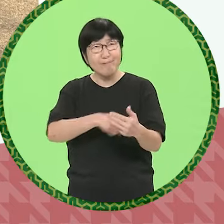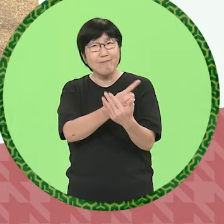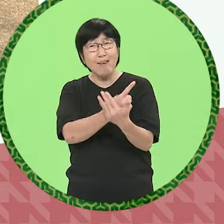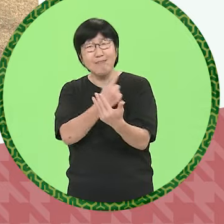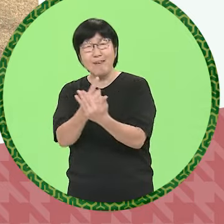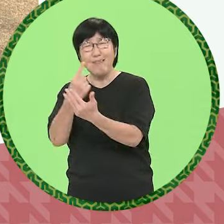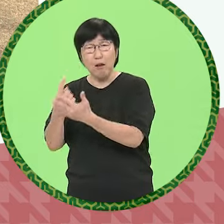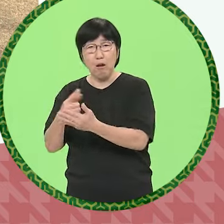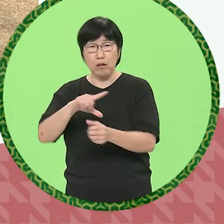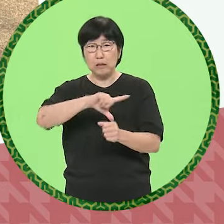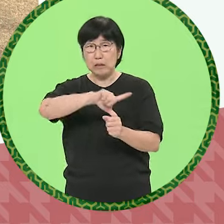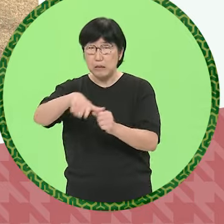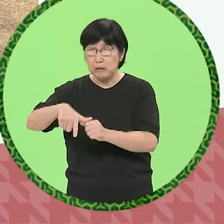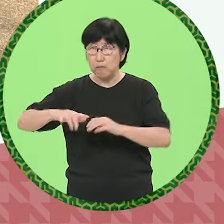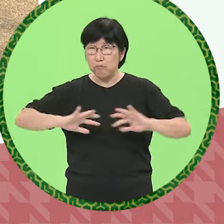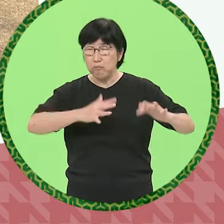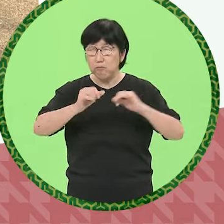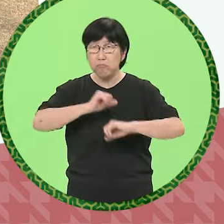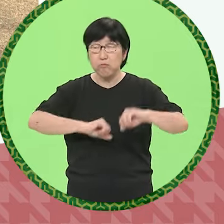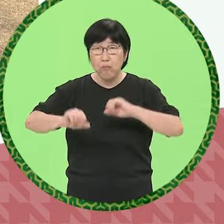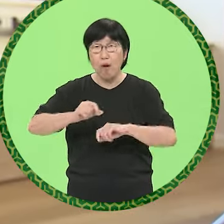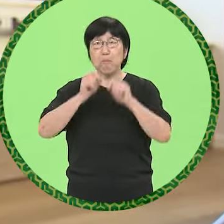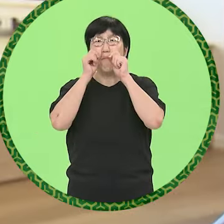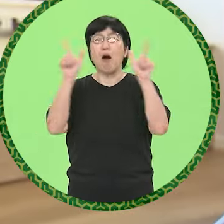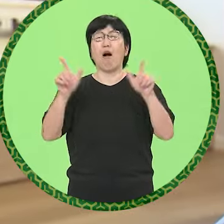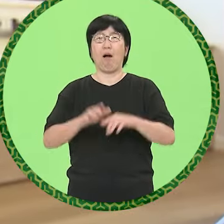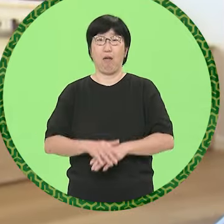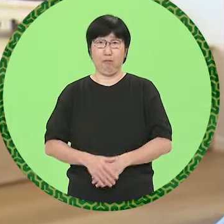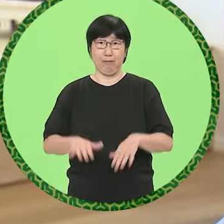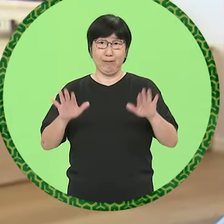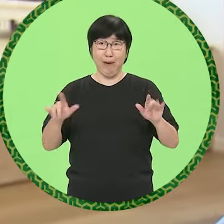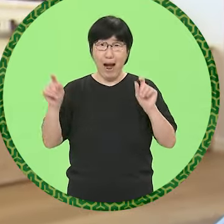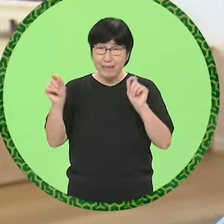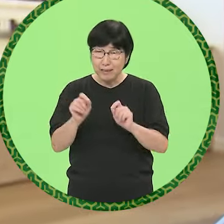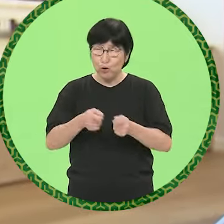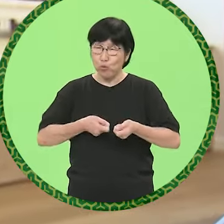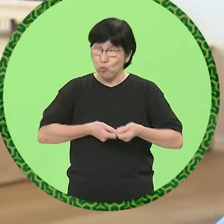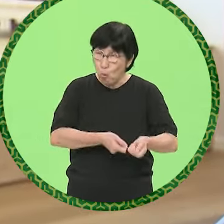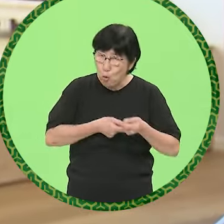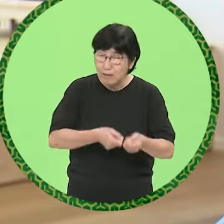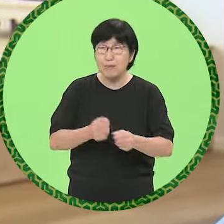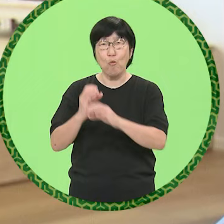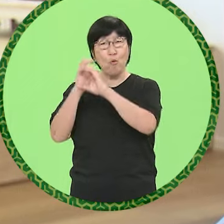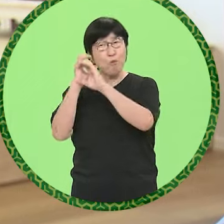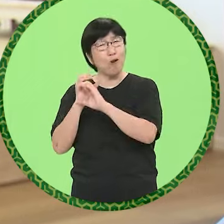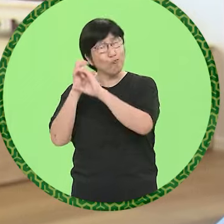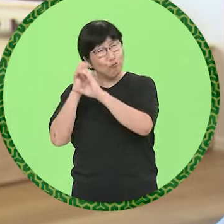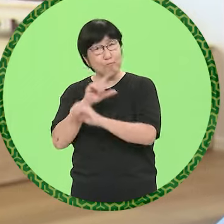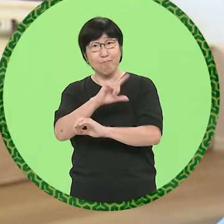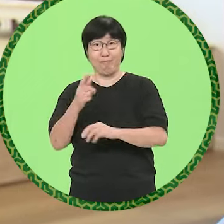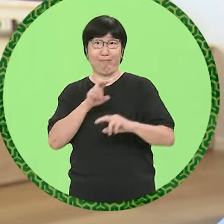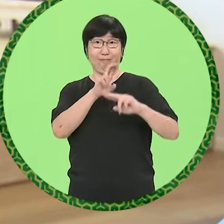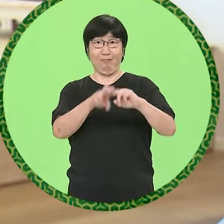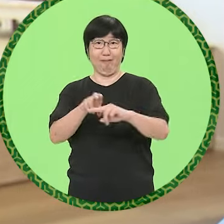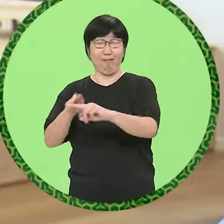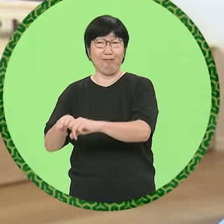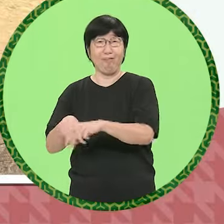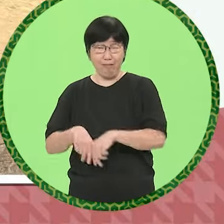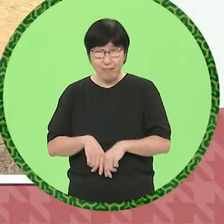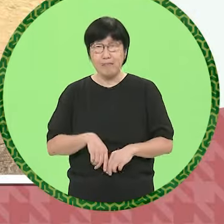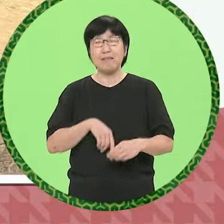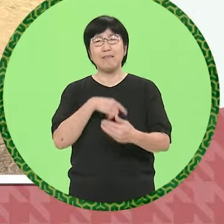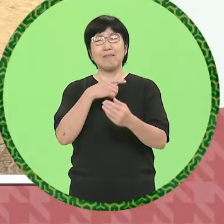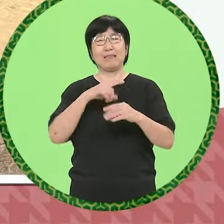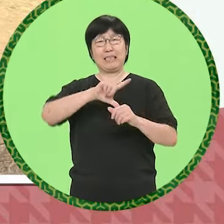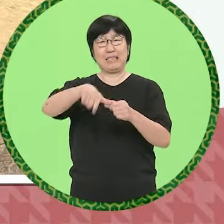域の活性化について意識が芽生えたそうです。 最近は清掃とかお祭りとかに参加できて、